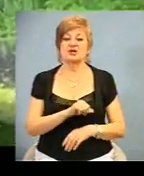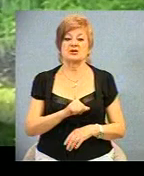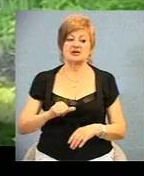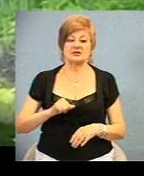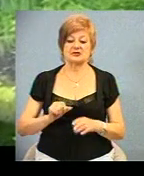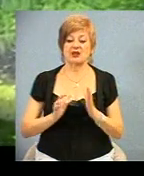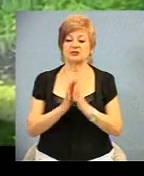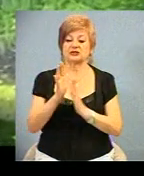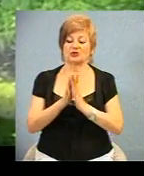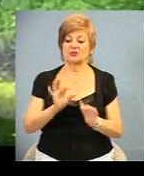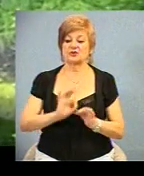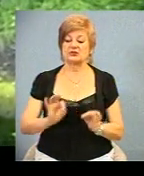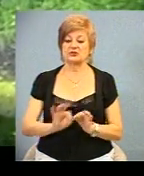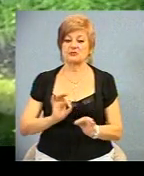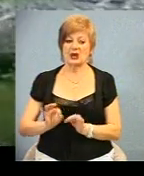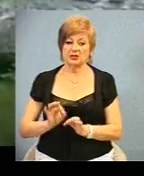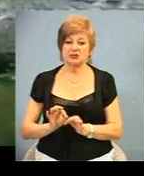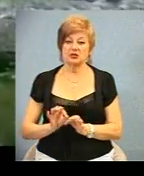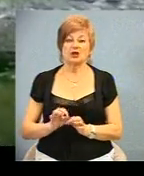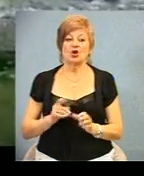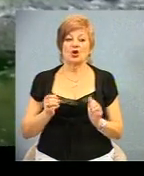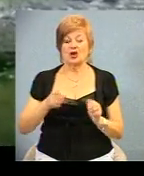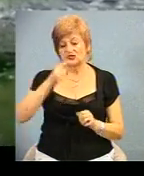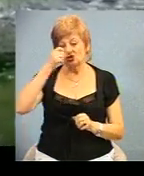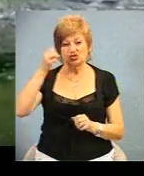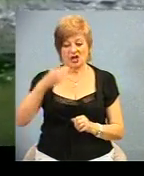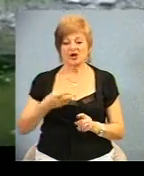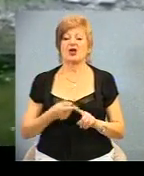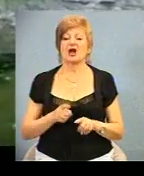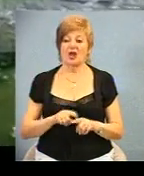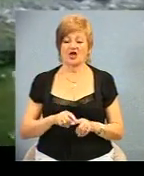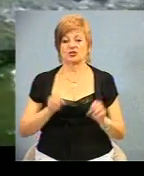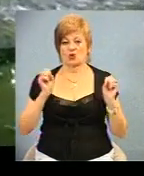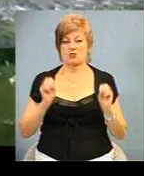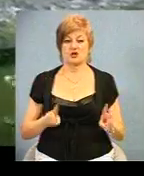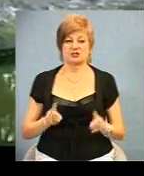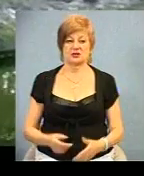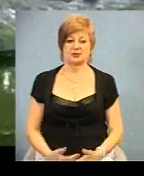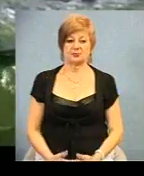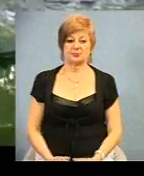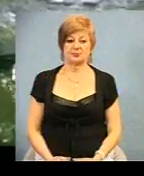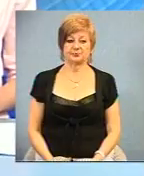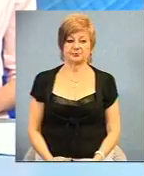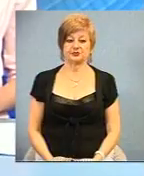випалювати рослинність або її залишки. У спекотну погоду це створює особливу небезпеку.